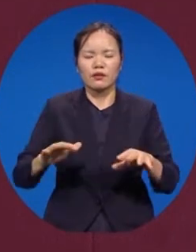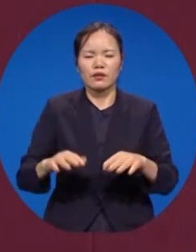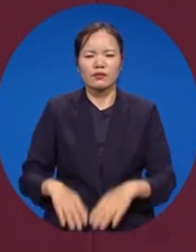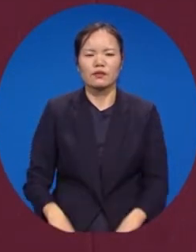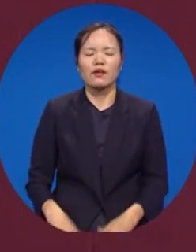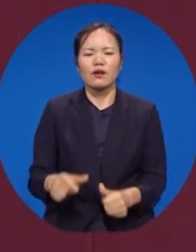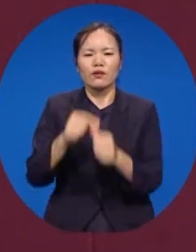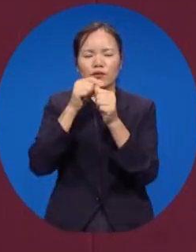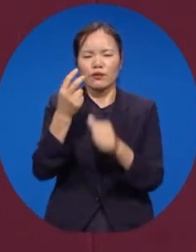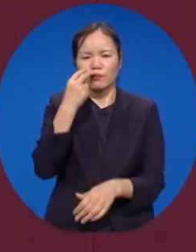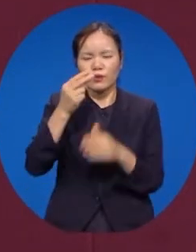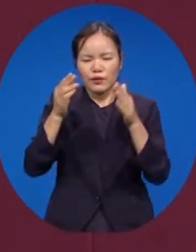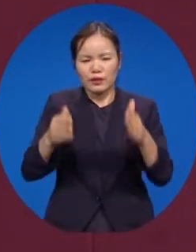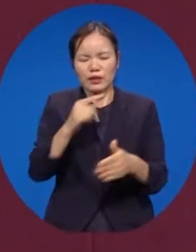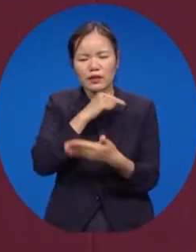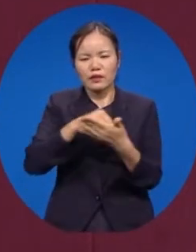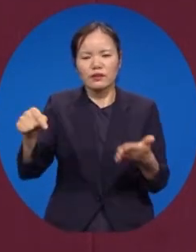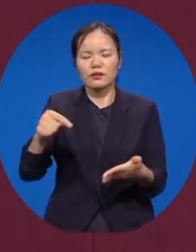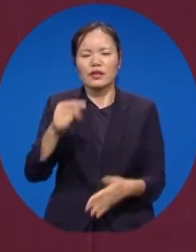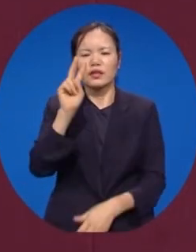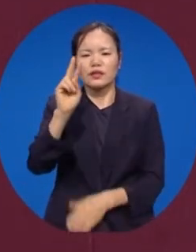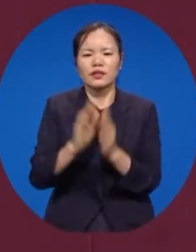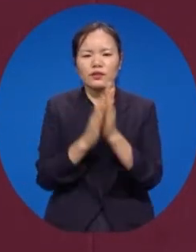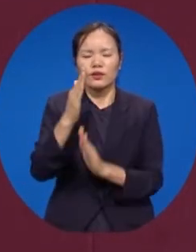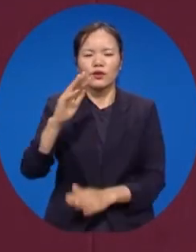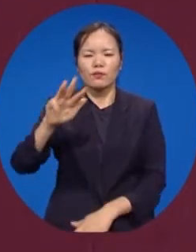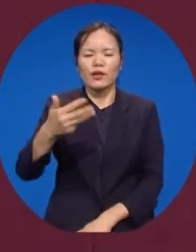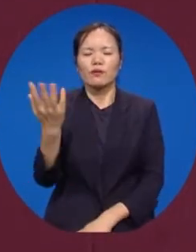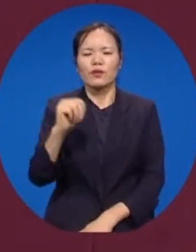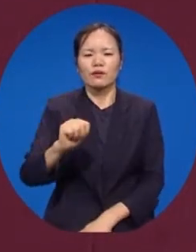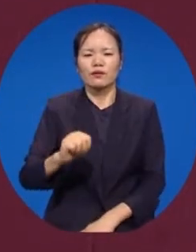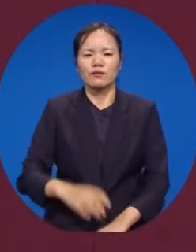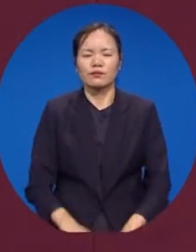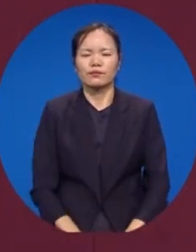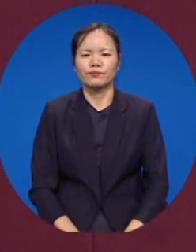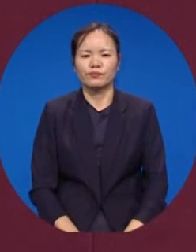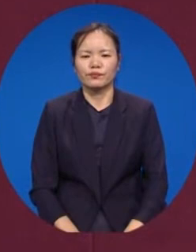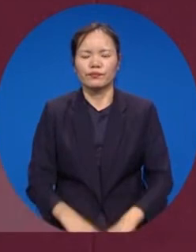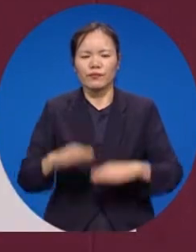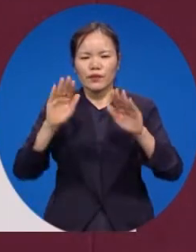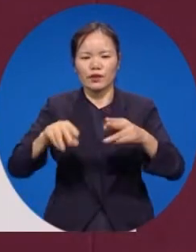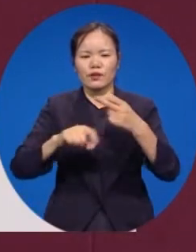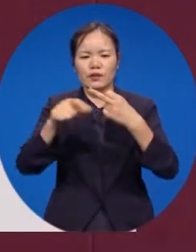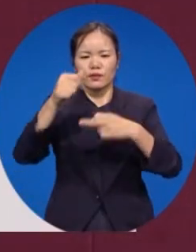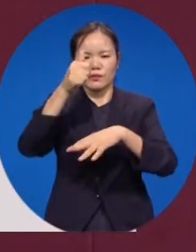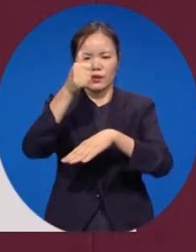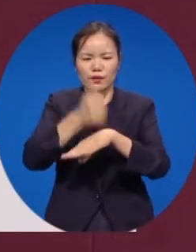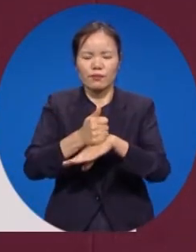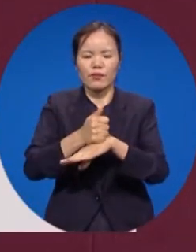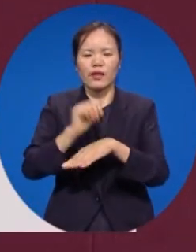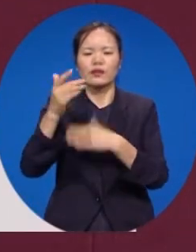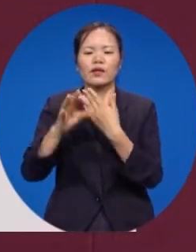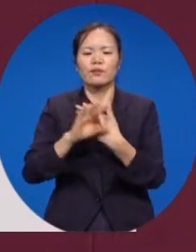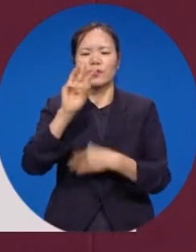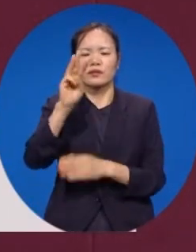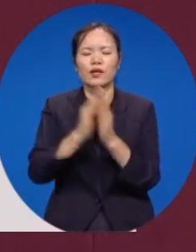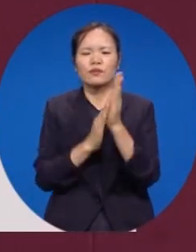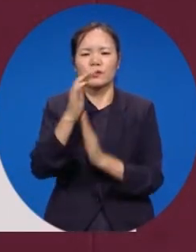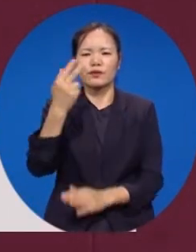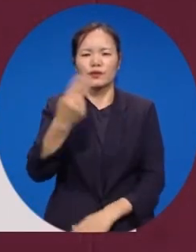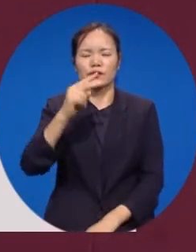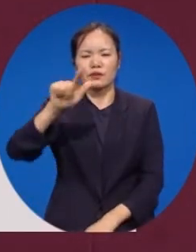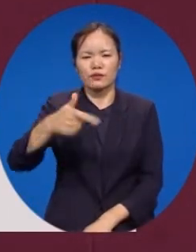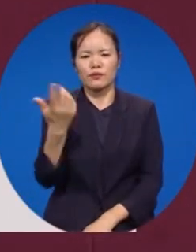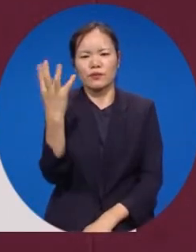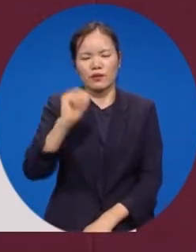고용보험기금 적자폭은 2조 1800억 원에 달하고 있습니다. 올 연말이 되면 그 폭은 3조